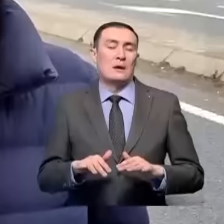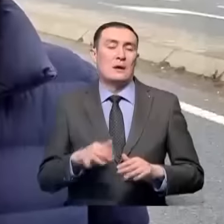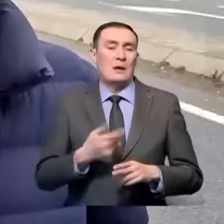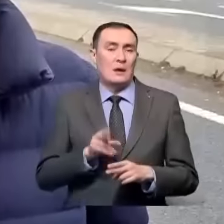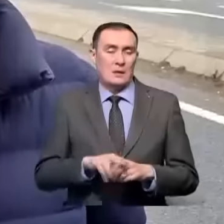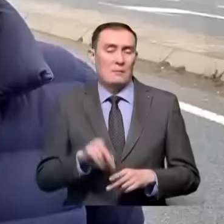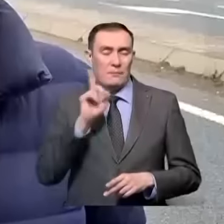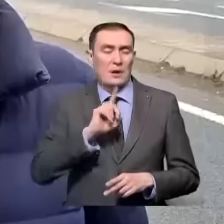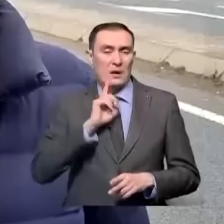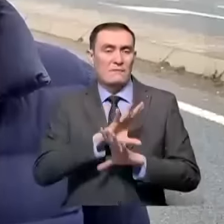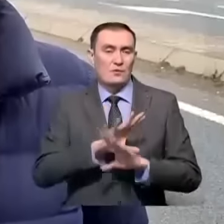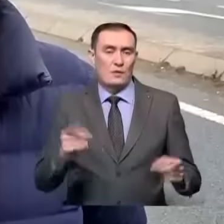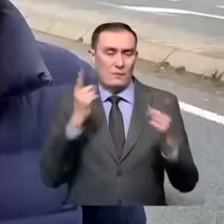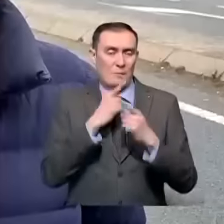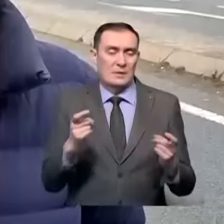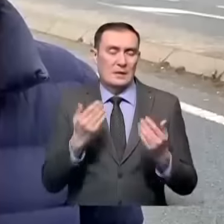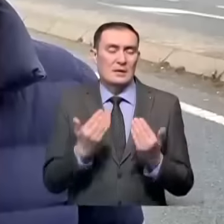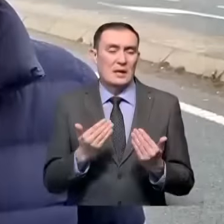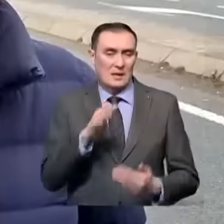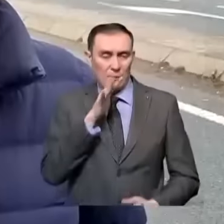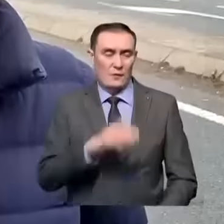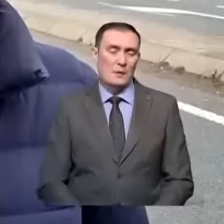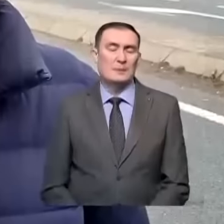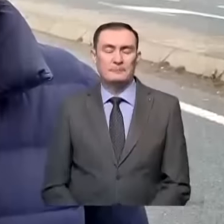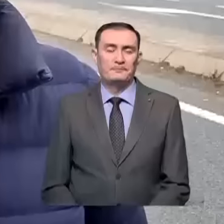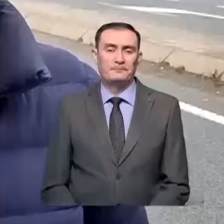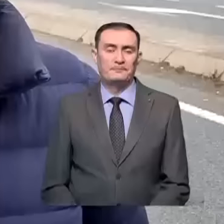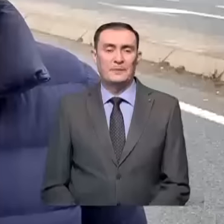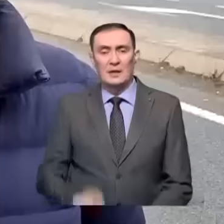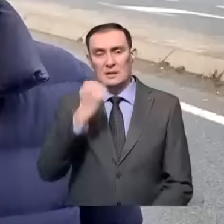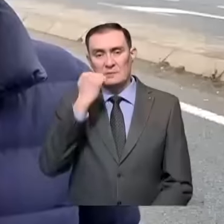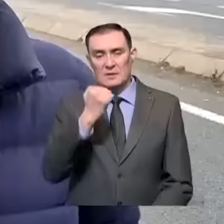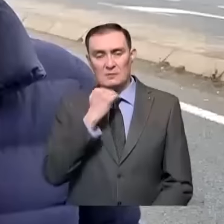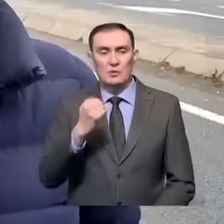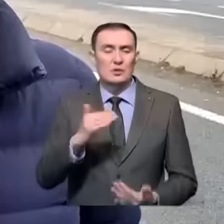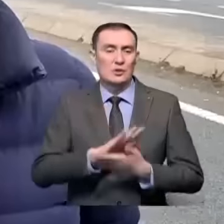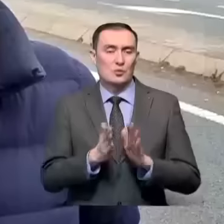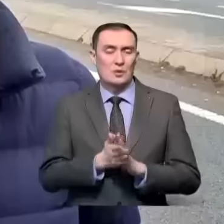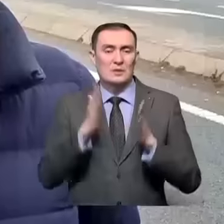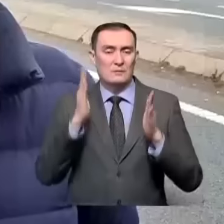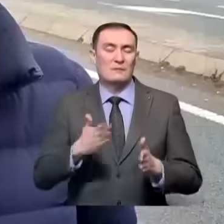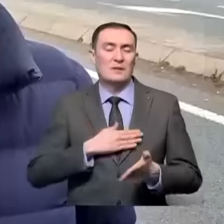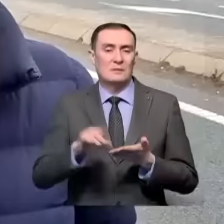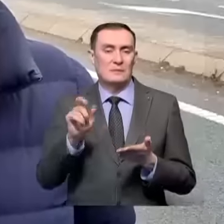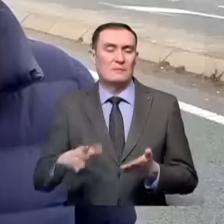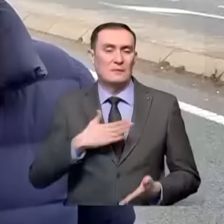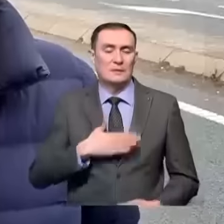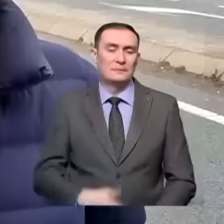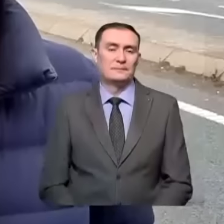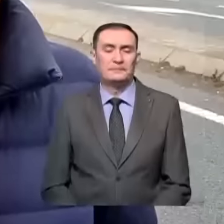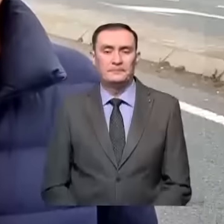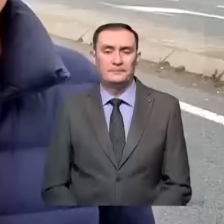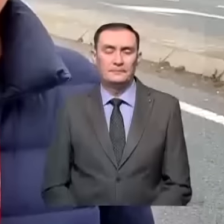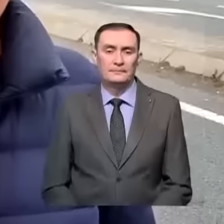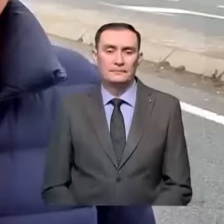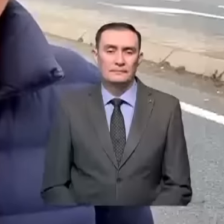это вся информация к данной минуте. Студия. Спасибо. Будем следить за ситуацией. На прямой связи со студией был наш собственный